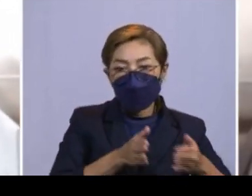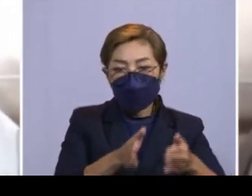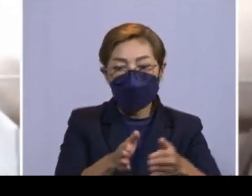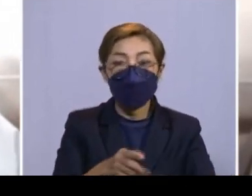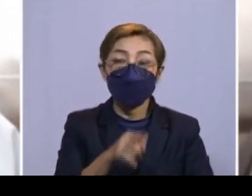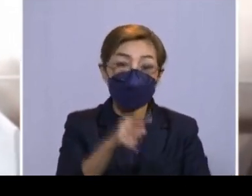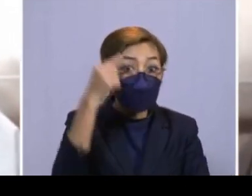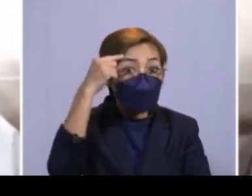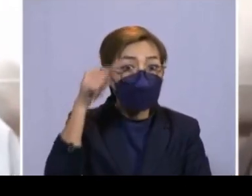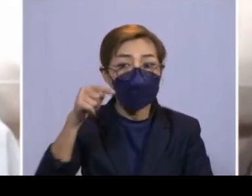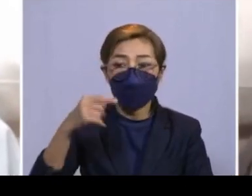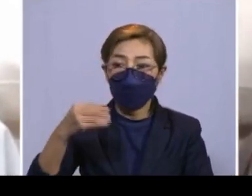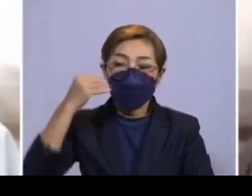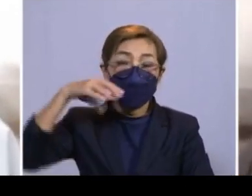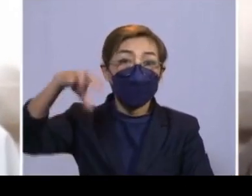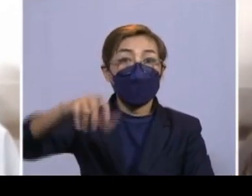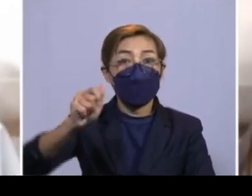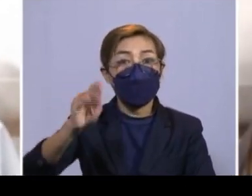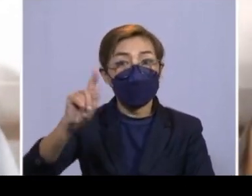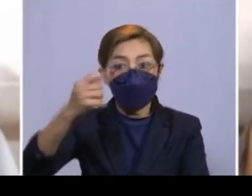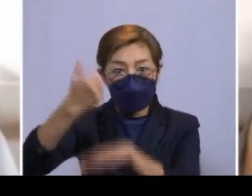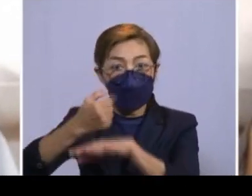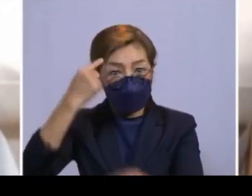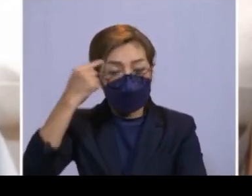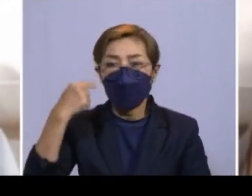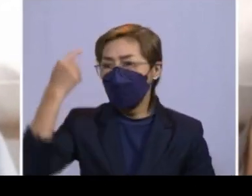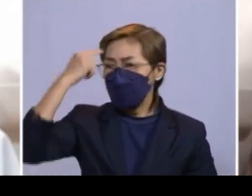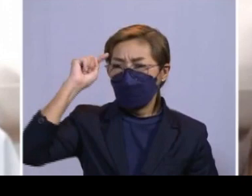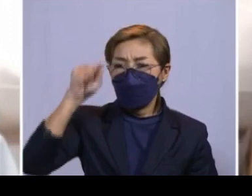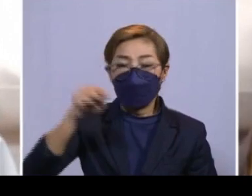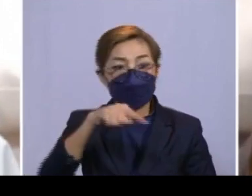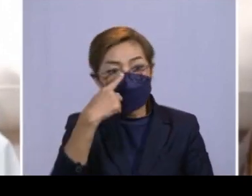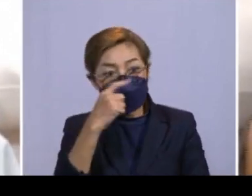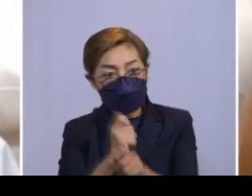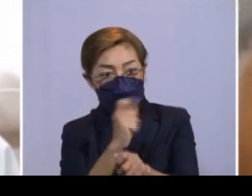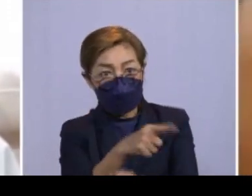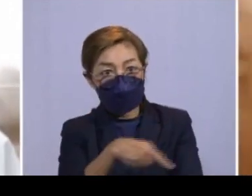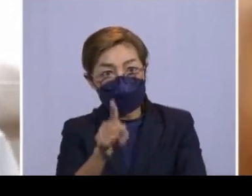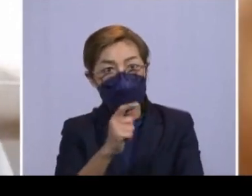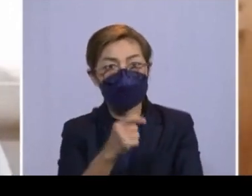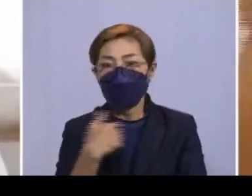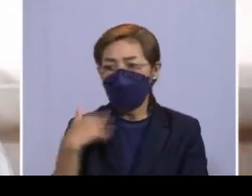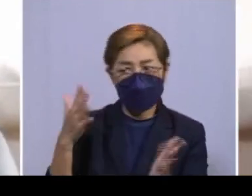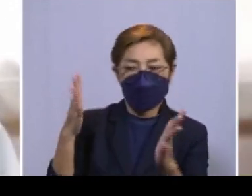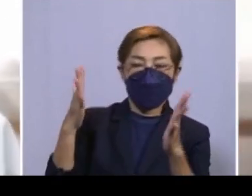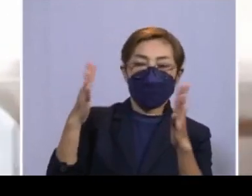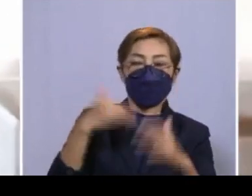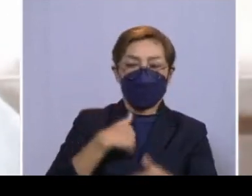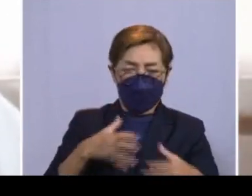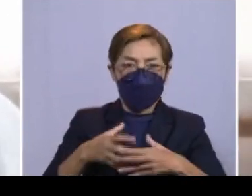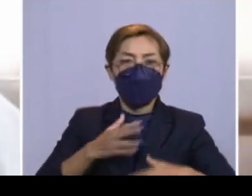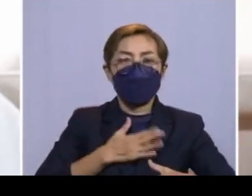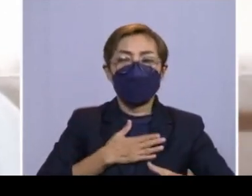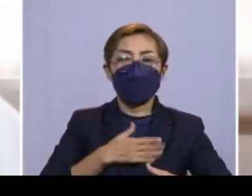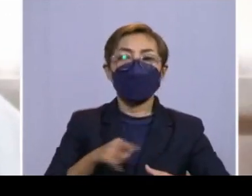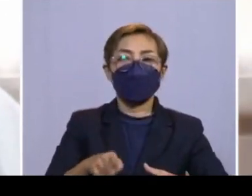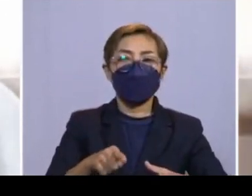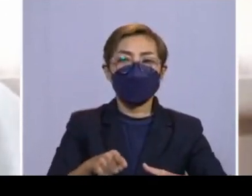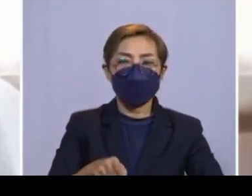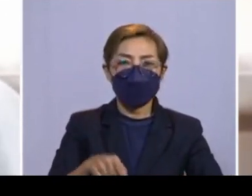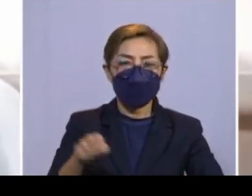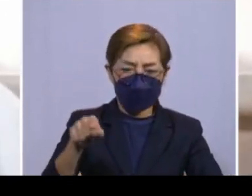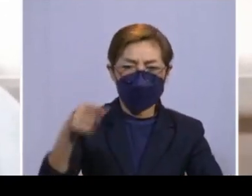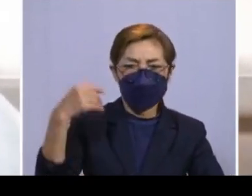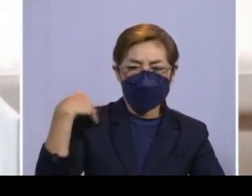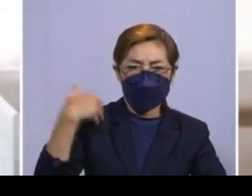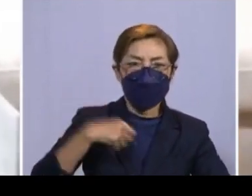อนเป็นบ้านของนายกอ ่ ะ ไม่รู้ครับผมไม่รู้เลยครับผม ไม่ได้มีใครจ้างบ้าน ไม่ได้มีเลยครับผม ใช่ป่ะ ใช่ครับไม่มีครับเพราะมีจอดอยู่ในนั้นครับผม มันมีจอดอยู่แล้ว